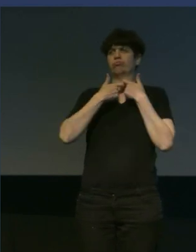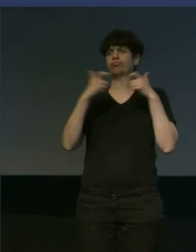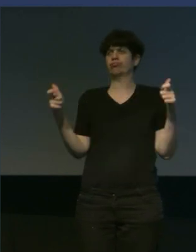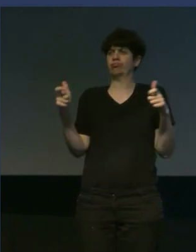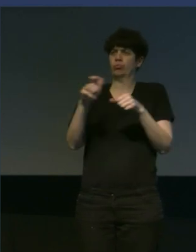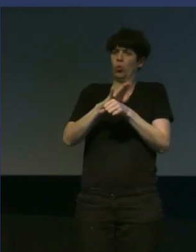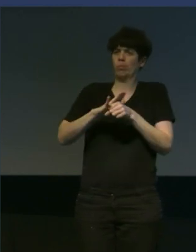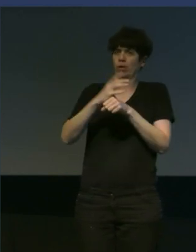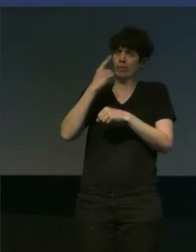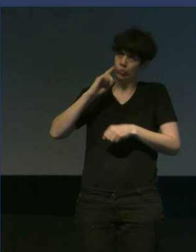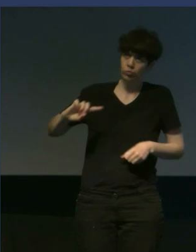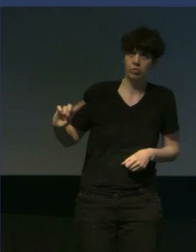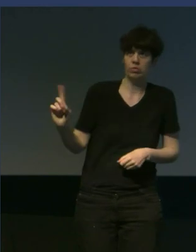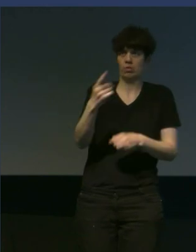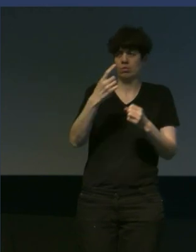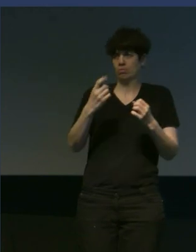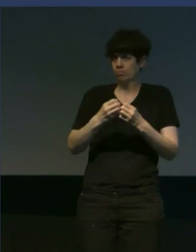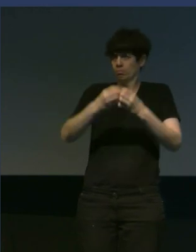plus grand nombre.